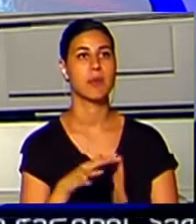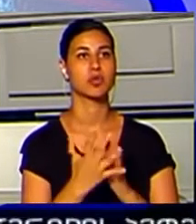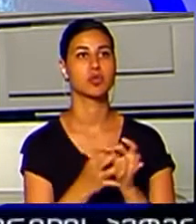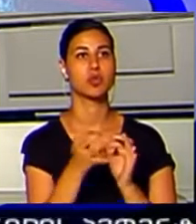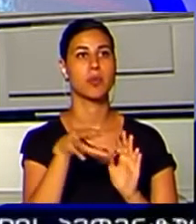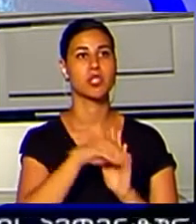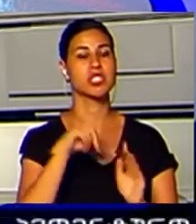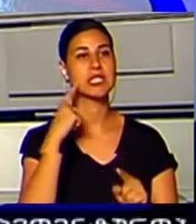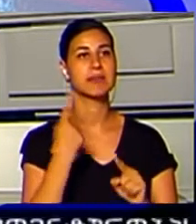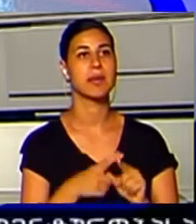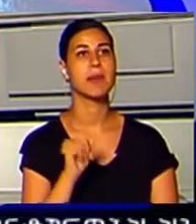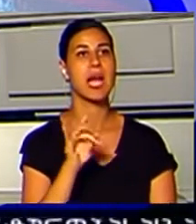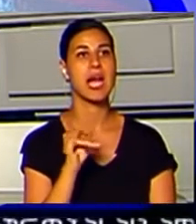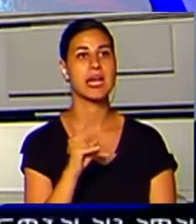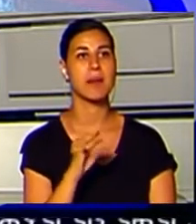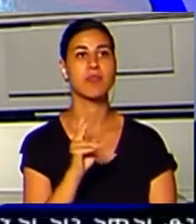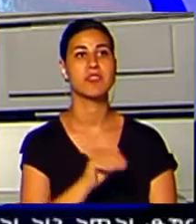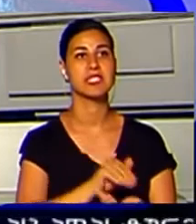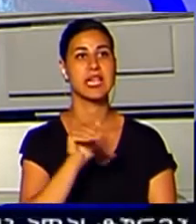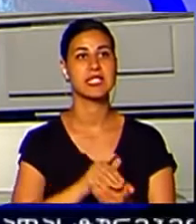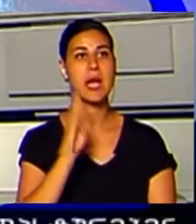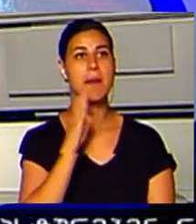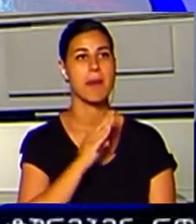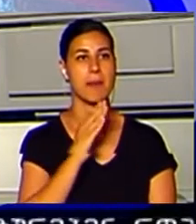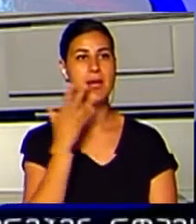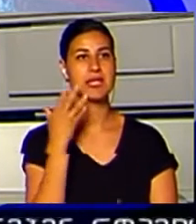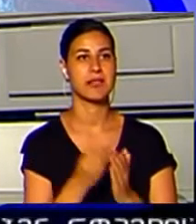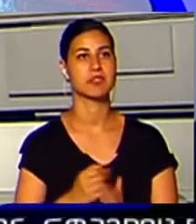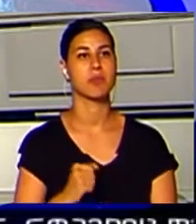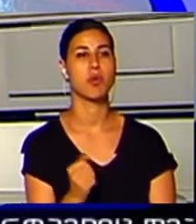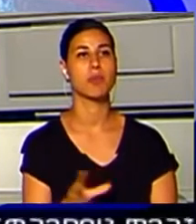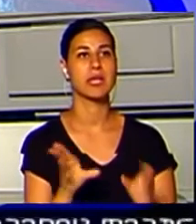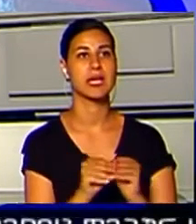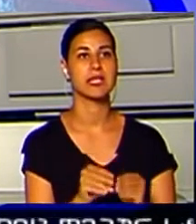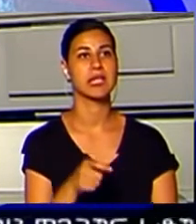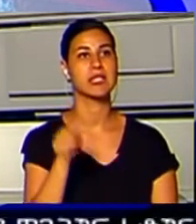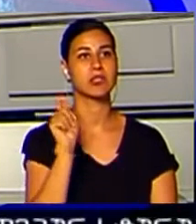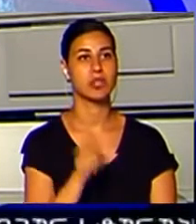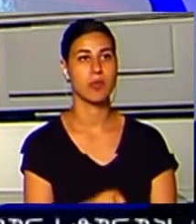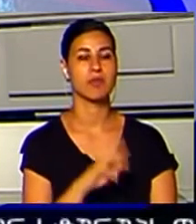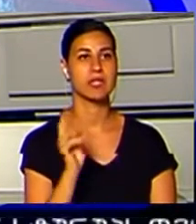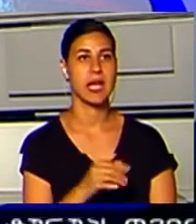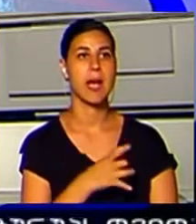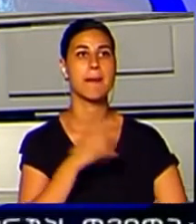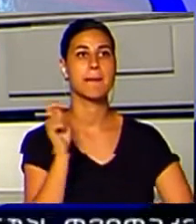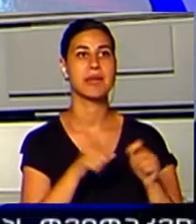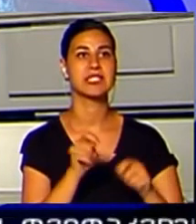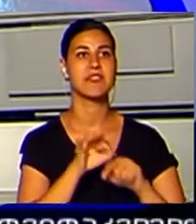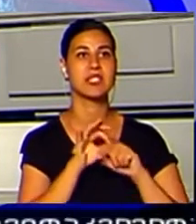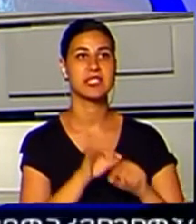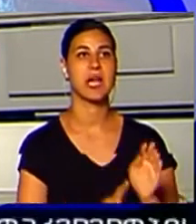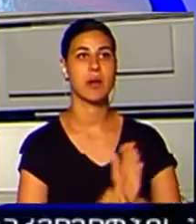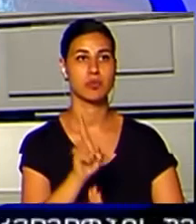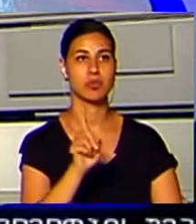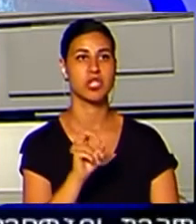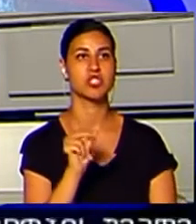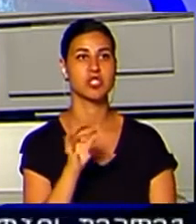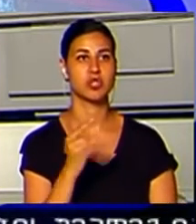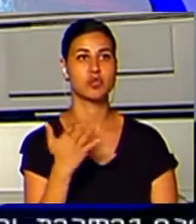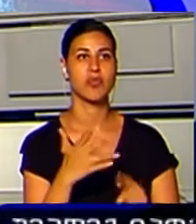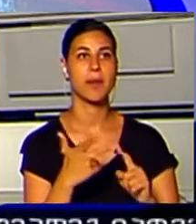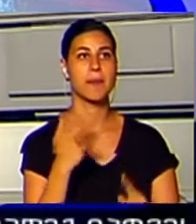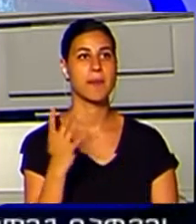არაბულები, რომლებიც სოფელ ჩირდილში გაიზარდნენ, მამაკვების ნასახლარზე მეგობრებთან ერთად დაბრუნდნენ და ფესტივალი დააფუძნეს, რომელიც ჩილდირში უკვე